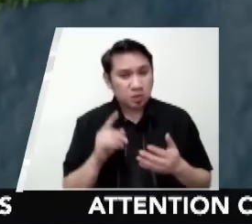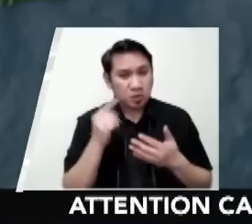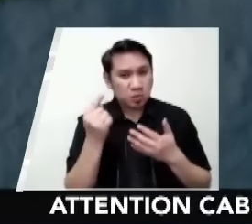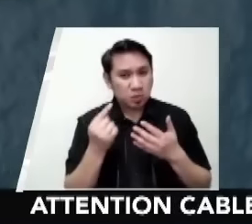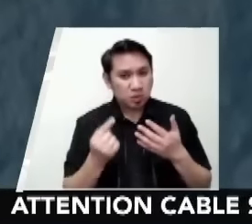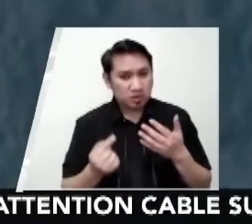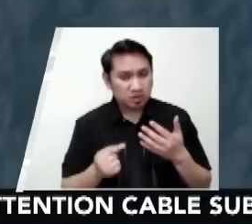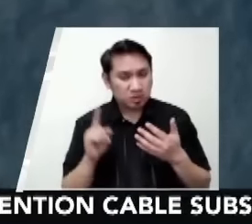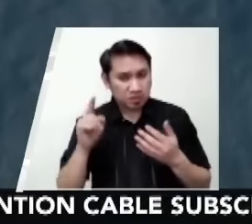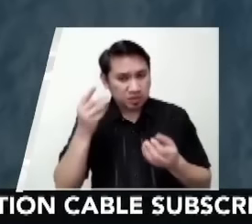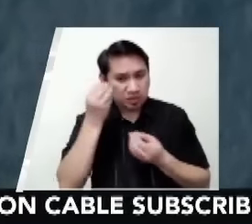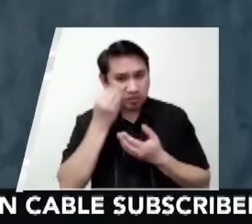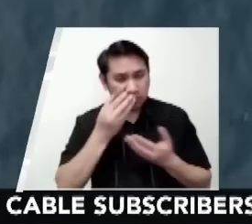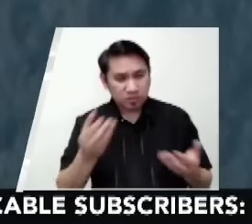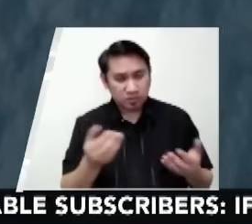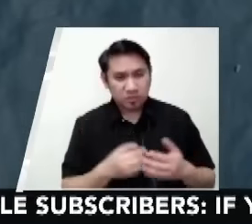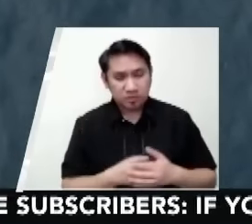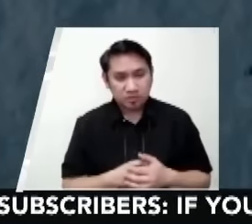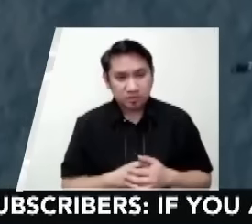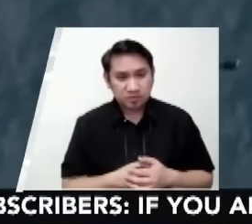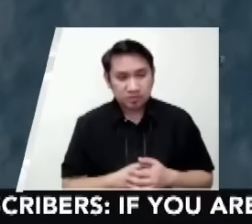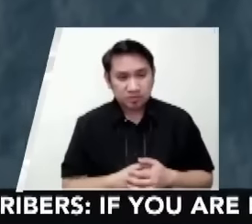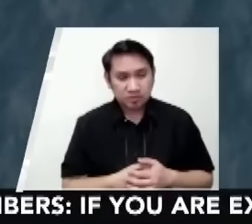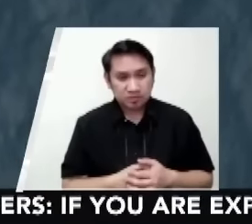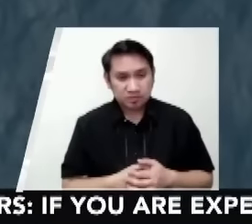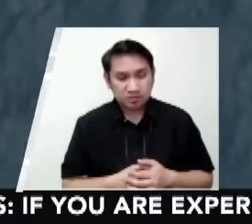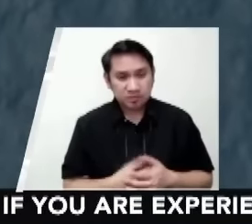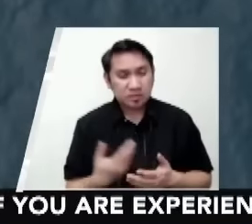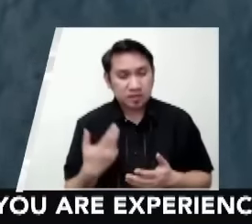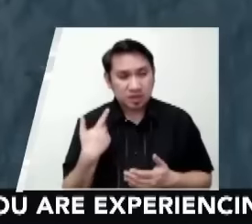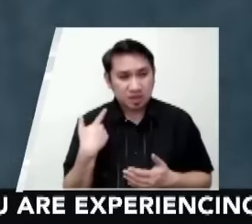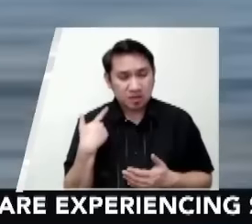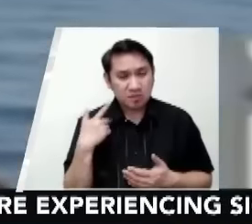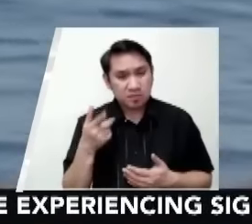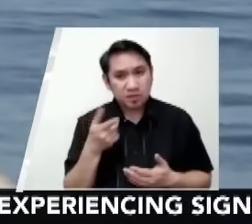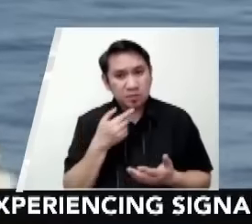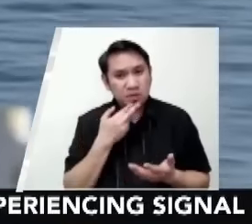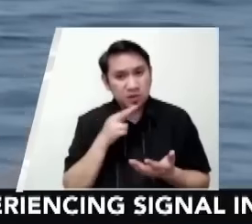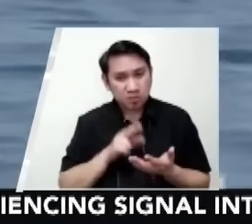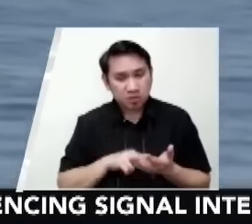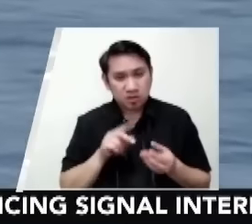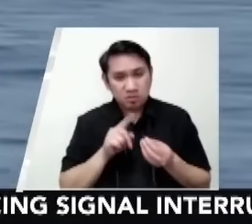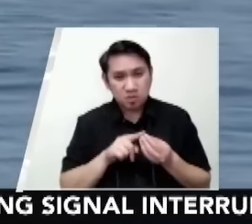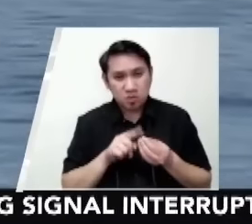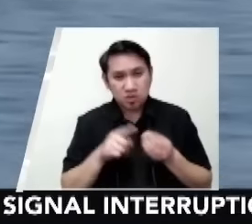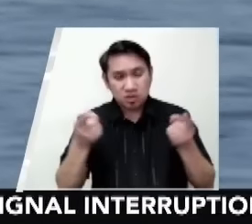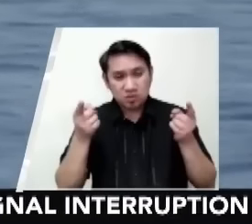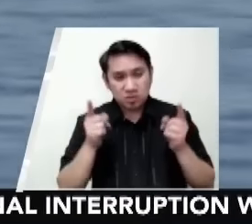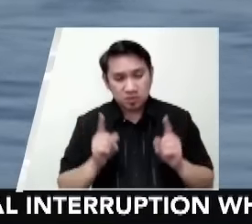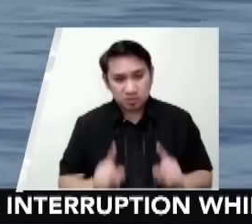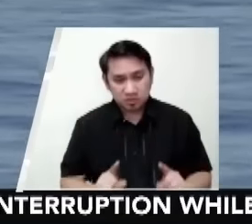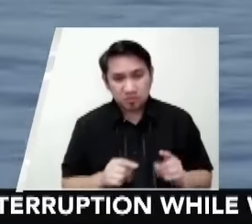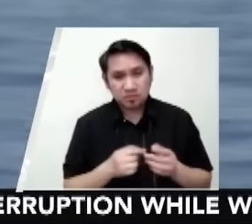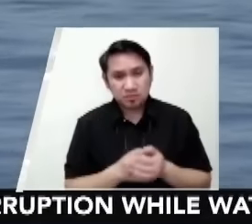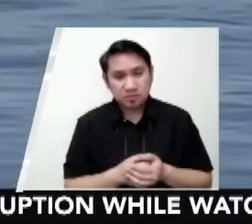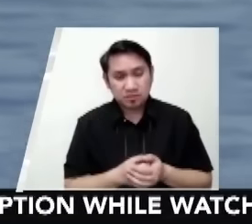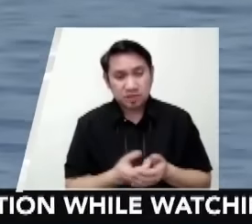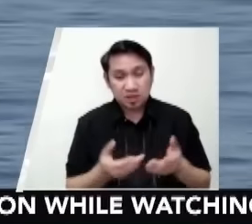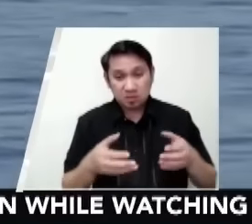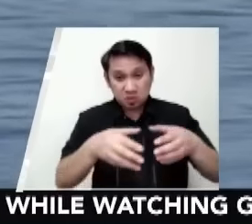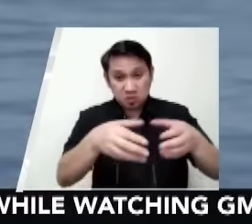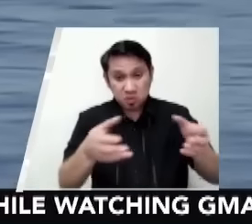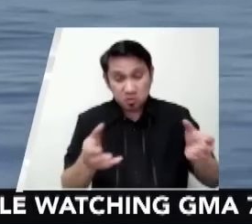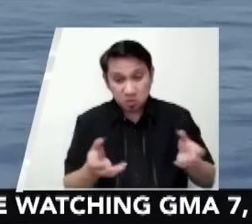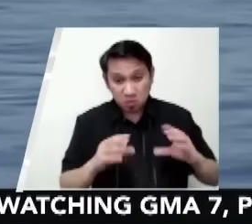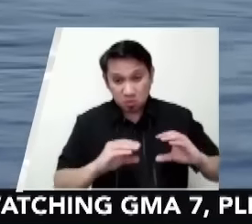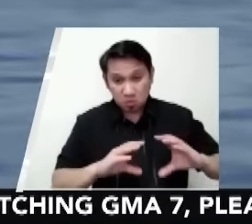na matagal ng source ng GMA Integrated News na nakakuha ng initial report sa nangyari. Bukod raw sa pagbutas sa inflatable boat, binasag din daw ang salamin